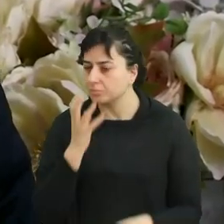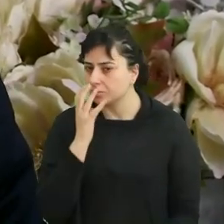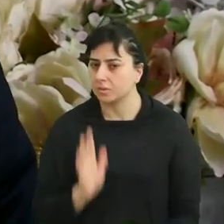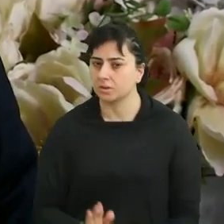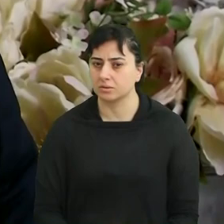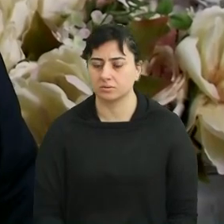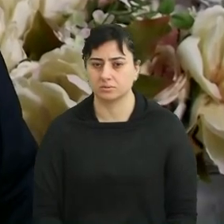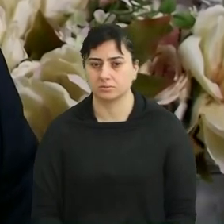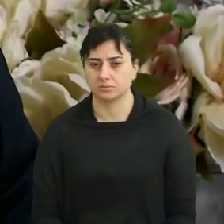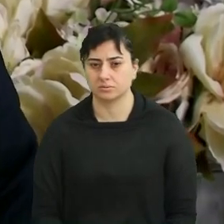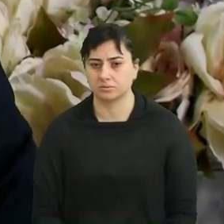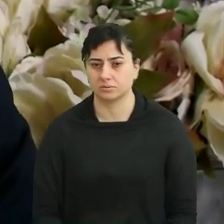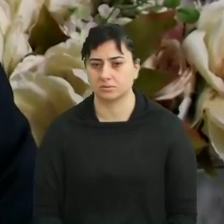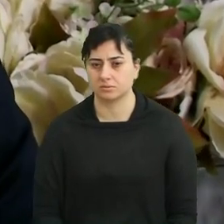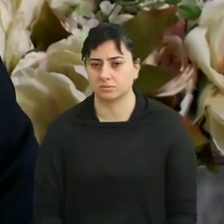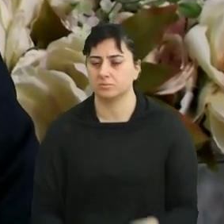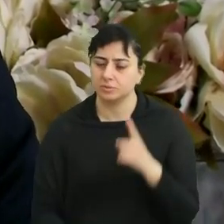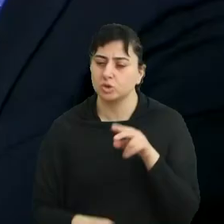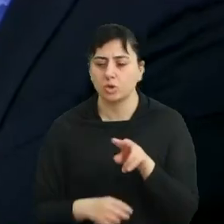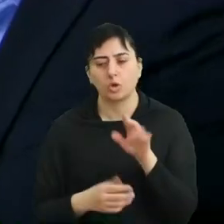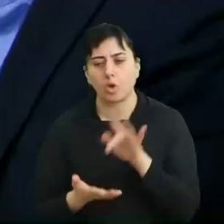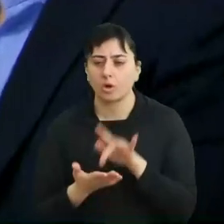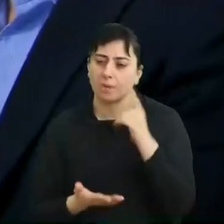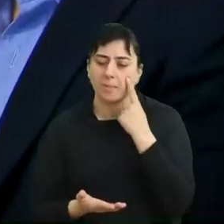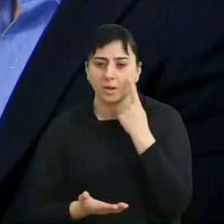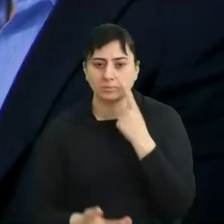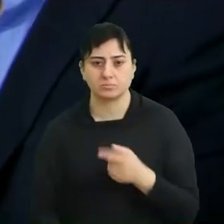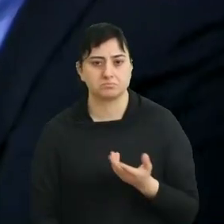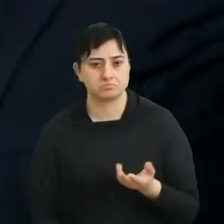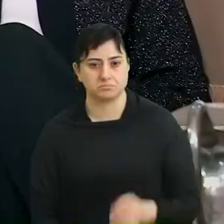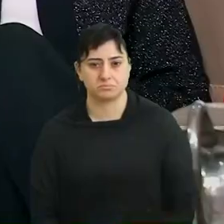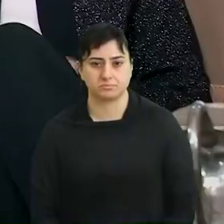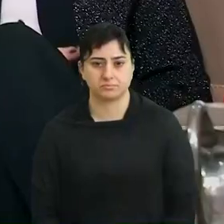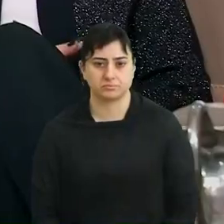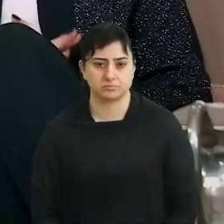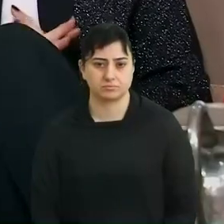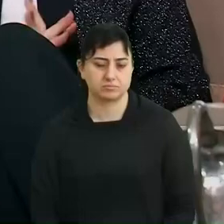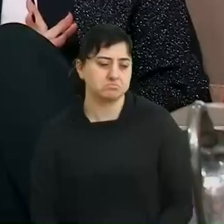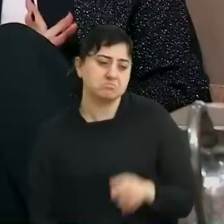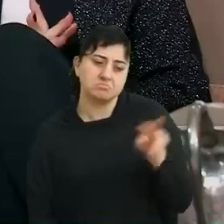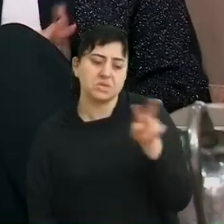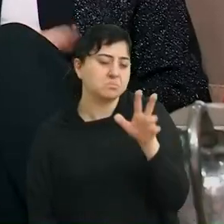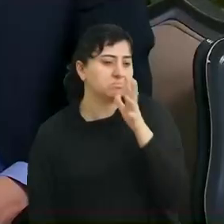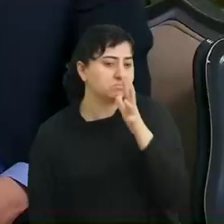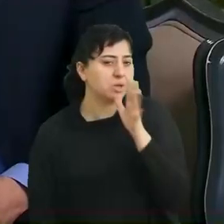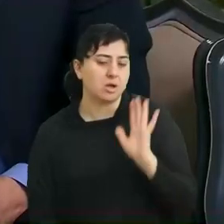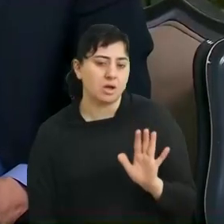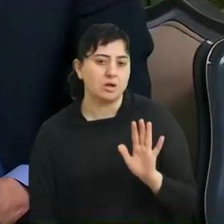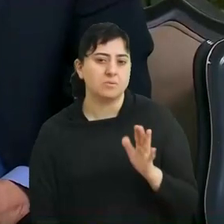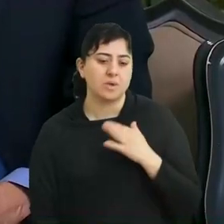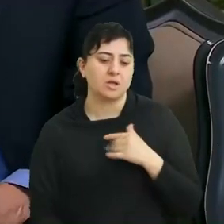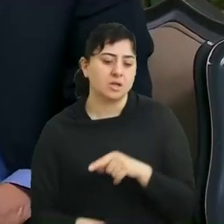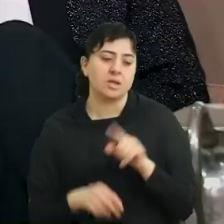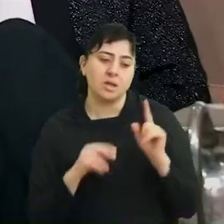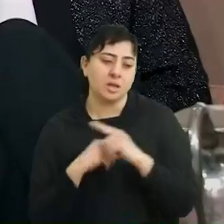sen. Bir ara yol buluruz. Pek öyle görünmüyor ama. Vallahi siz bilirsiniz çocuklar ama ben